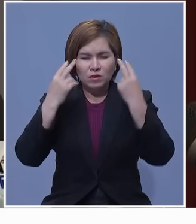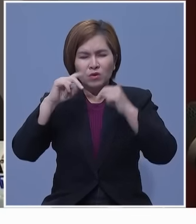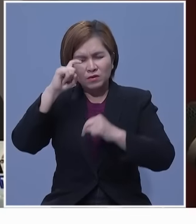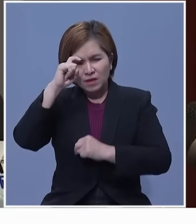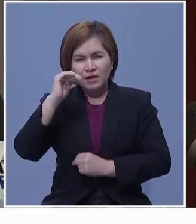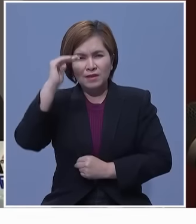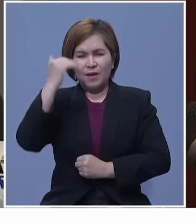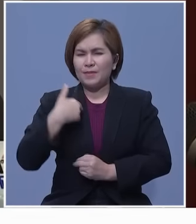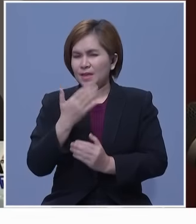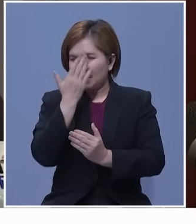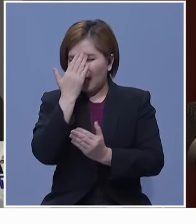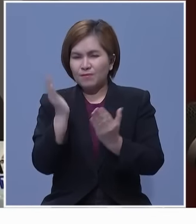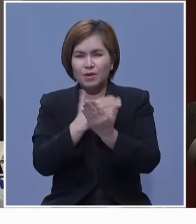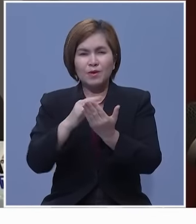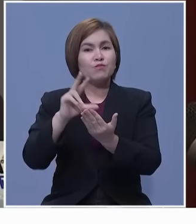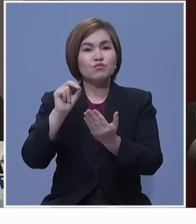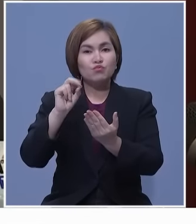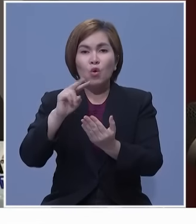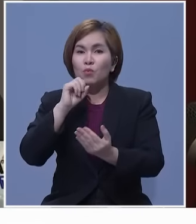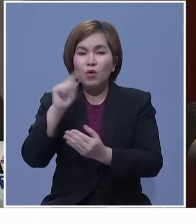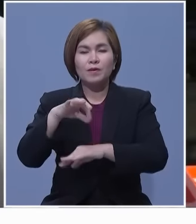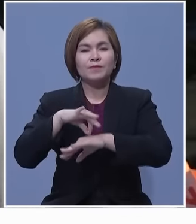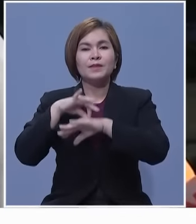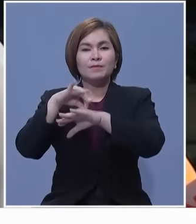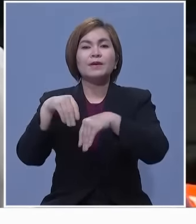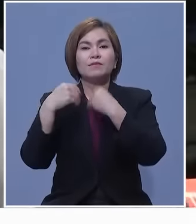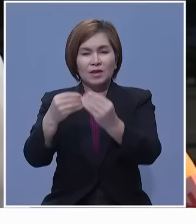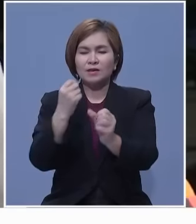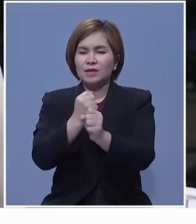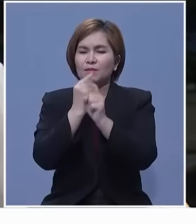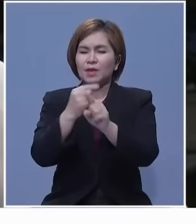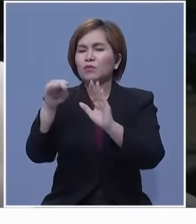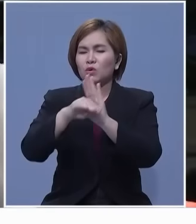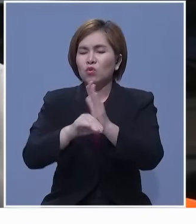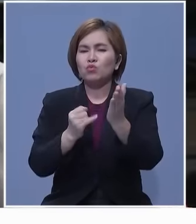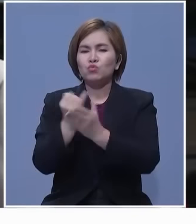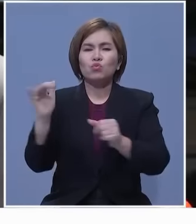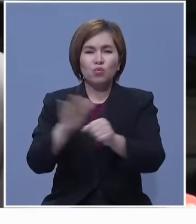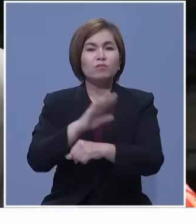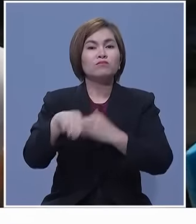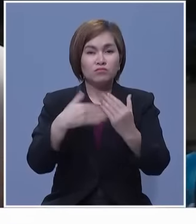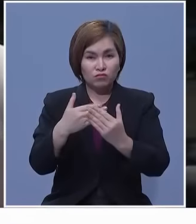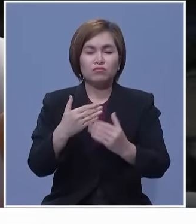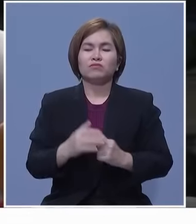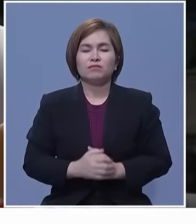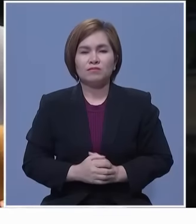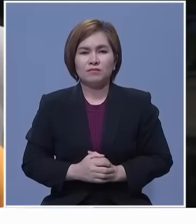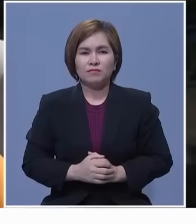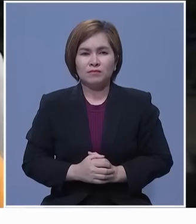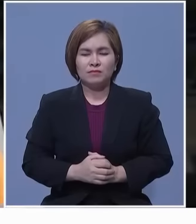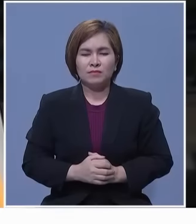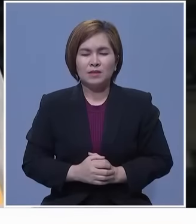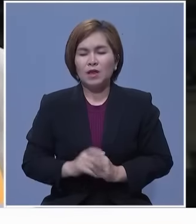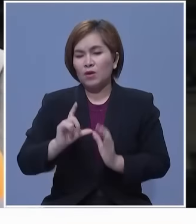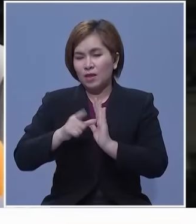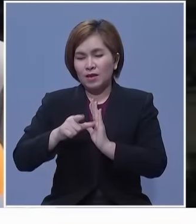ารจำนวน32หน้าย้ำชัดว่าการแต่งตั้งนายพิชิตได้ดำเนินการถูกต้องตามขั้นตอนและแนวทางการปฏิบัติของสำนักเล